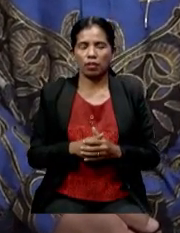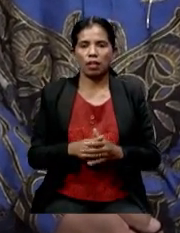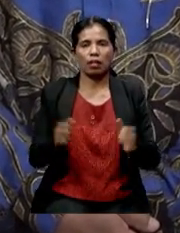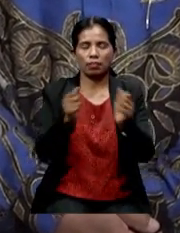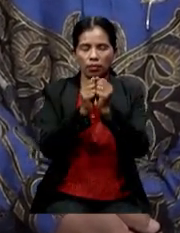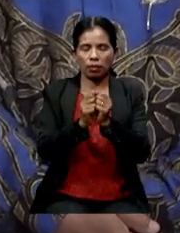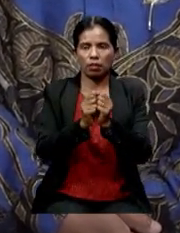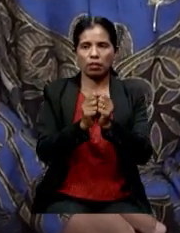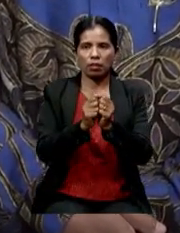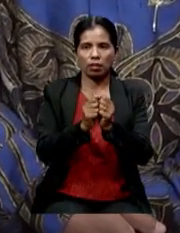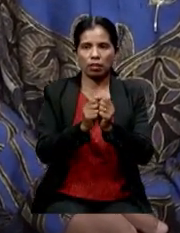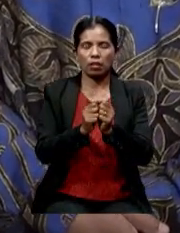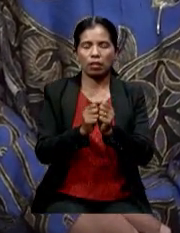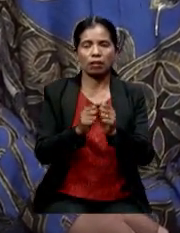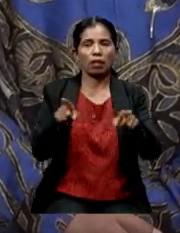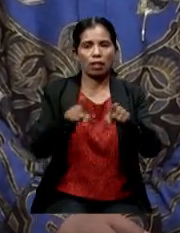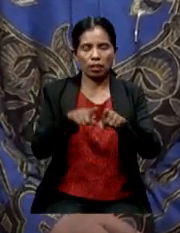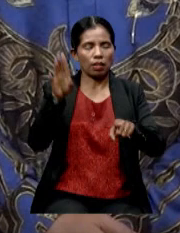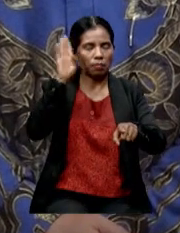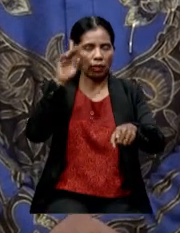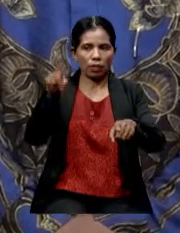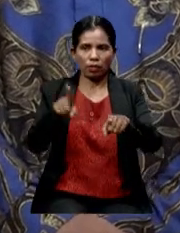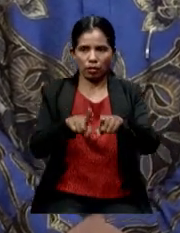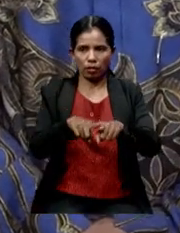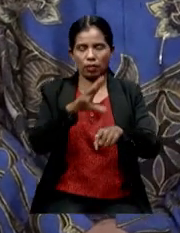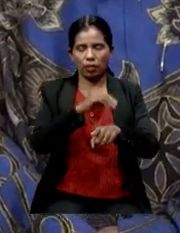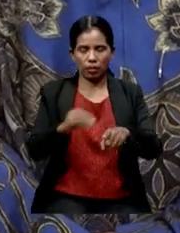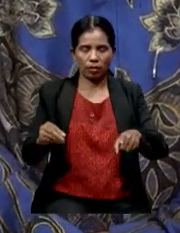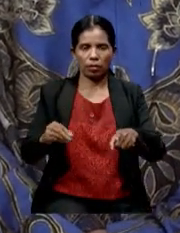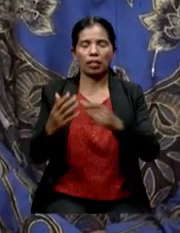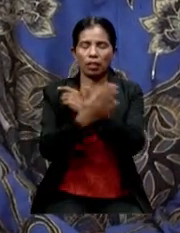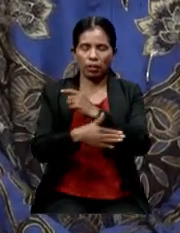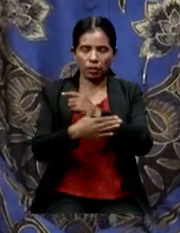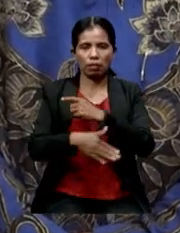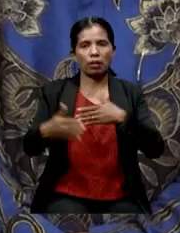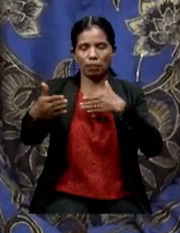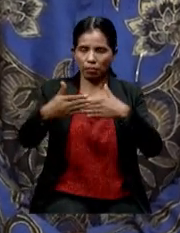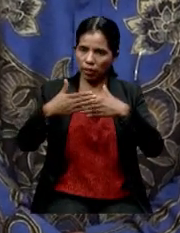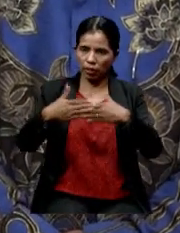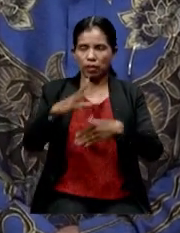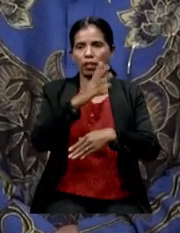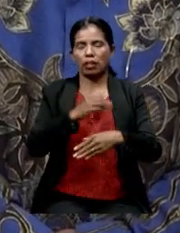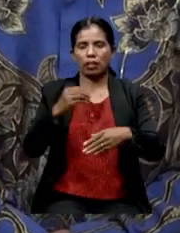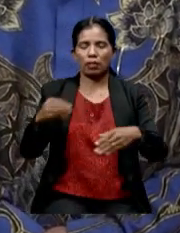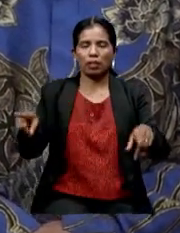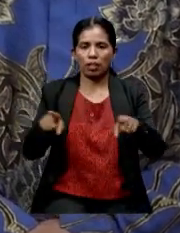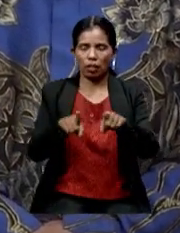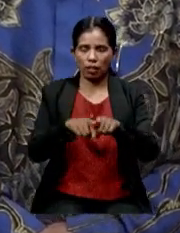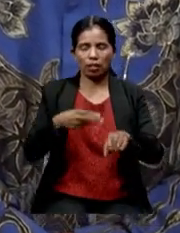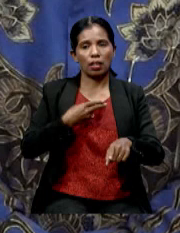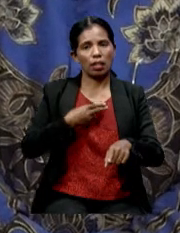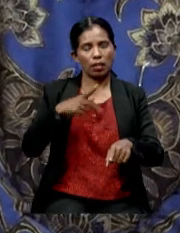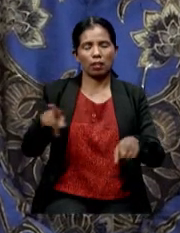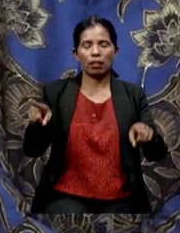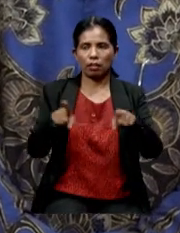satu saudara sebagai negara yang terdekat dan punya culture yang sama.